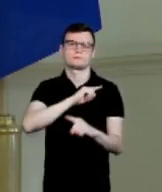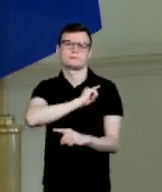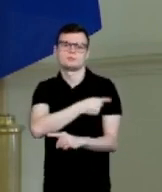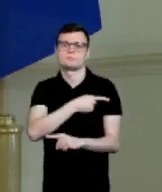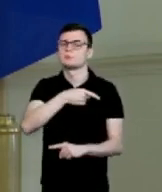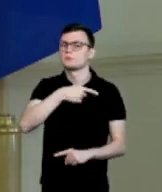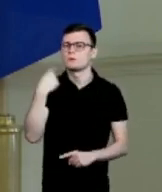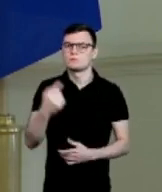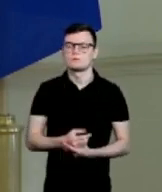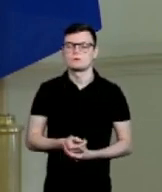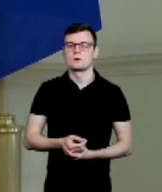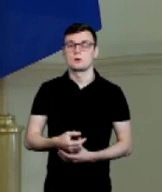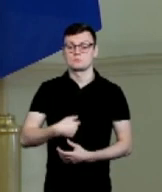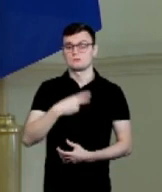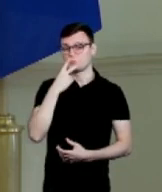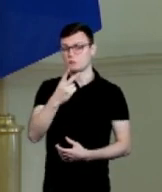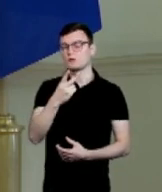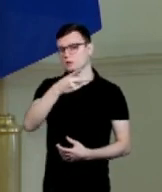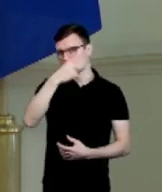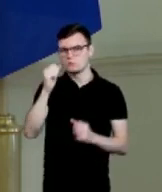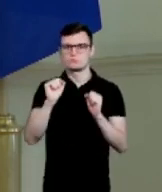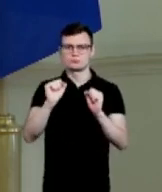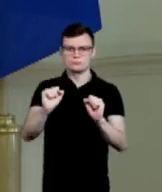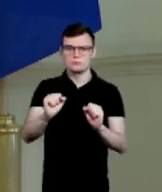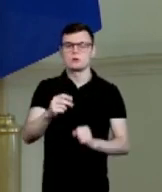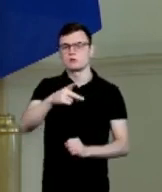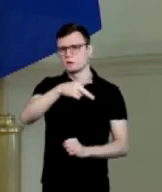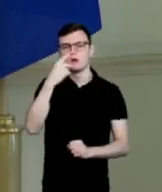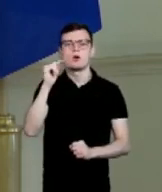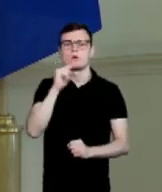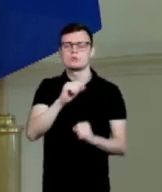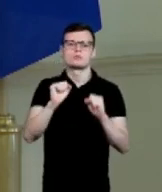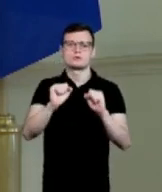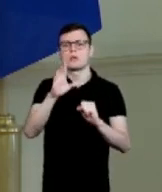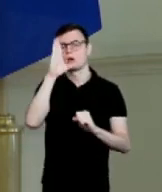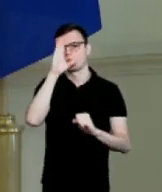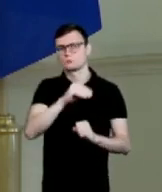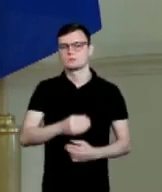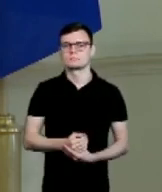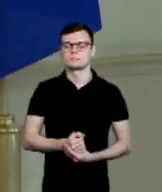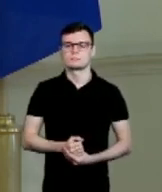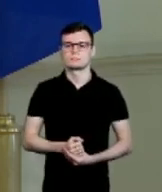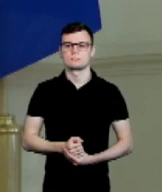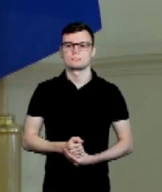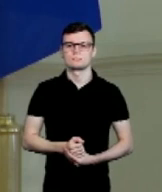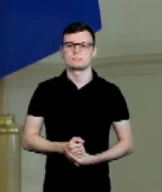Lietuva tikrai yra atspari, Lietuvos ekonomika yra atspari ir yra siekia